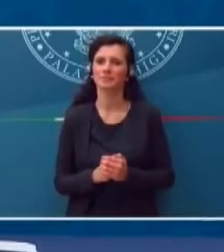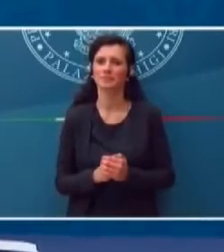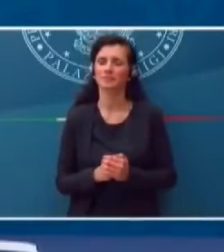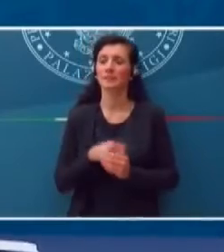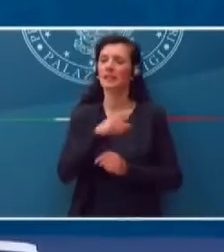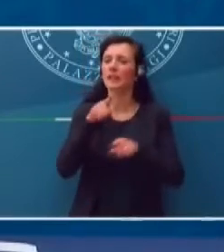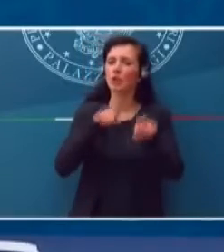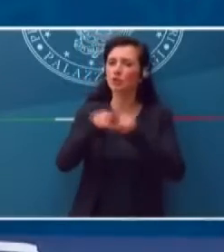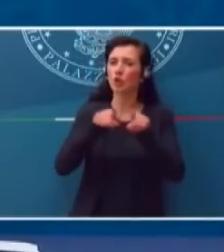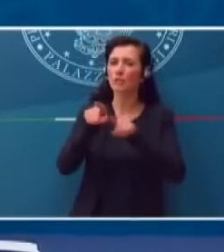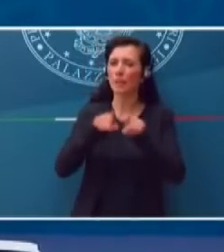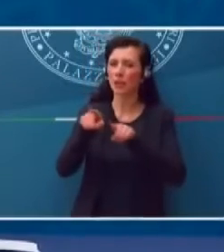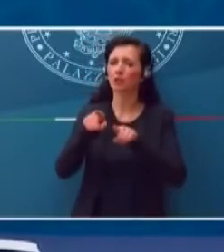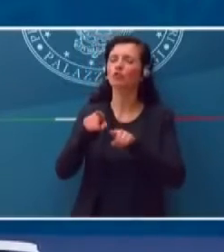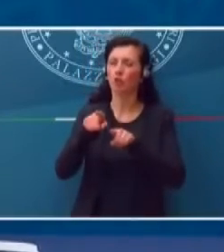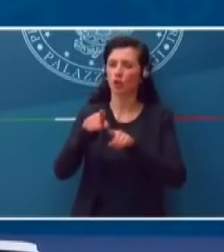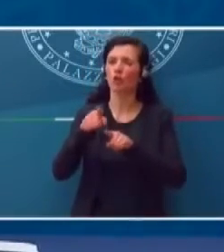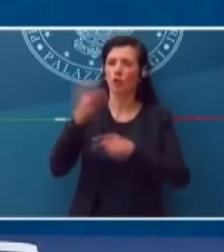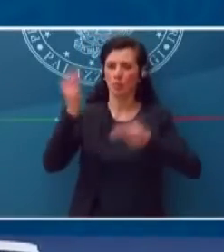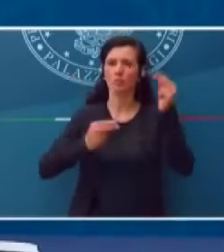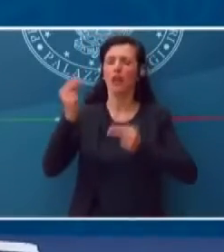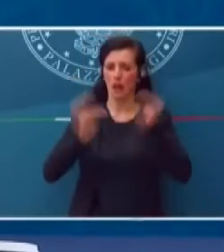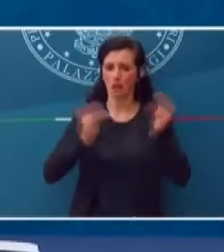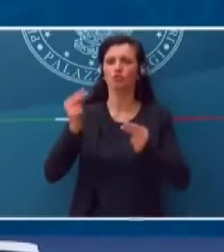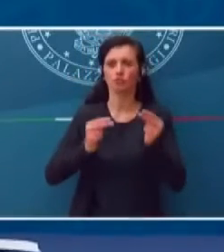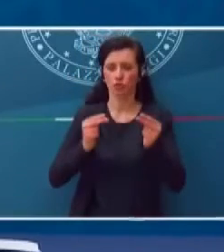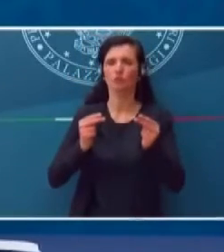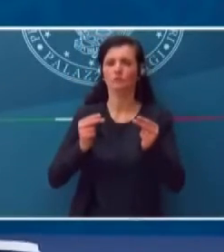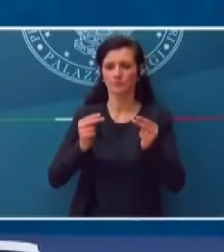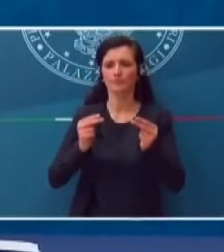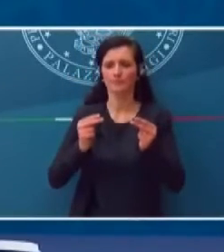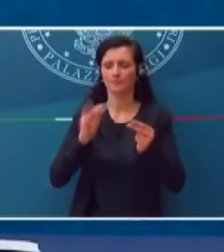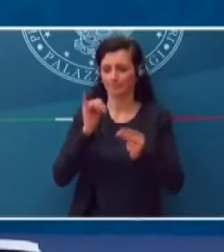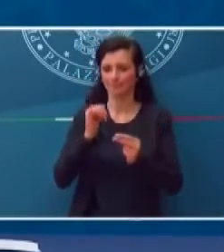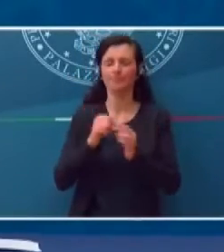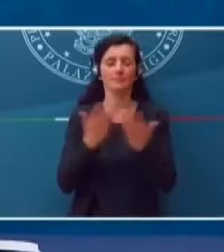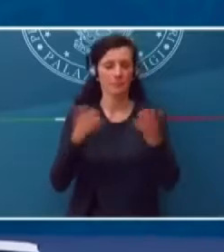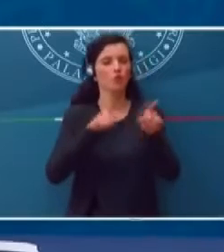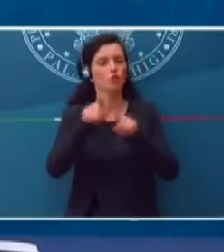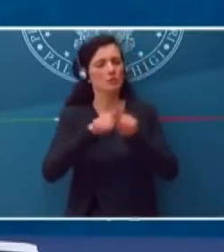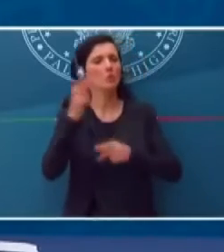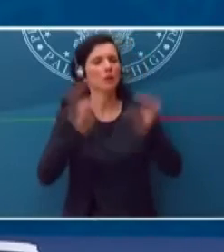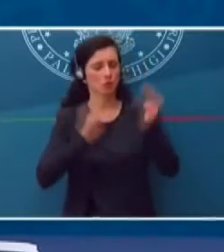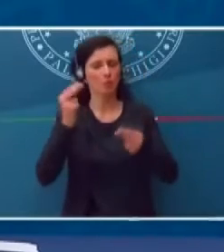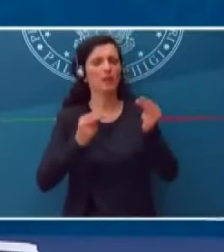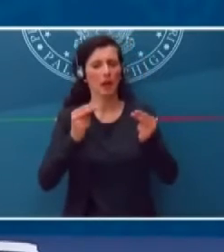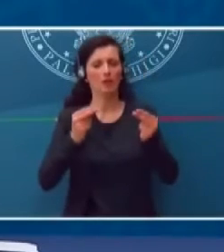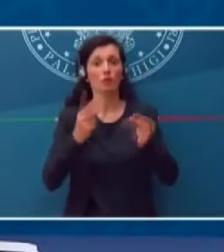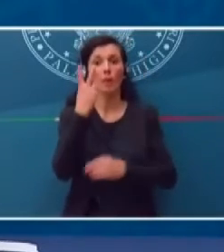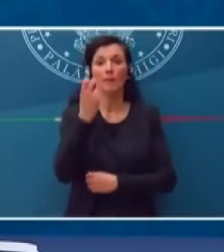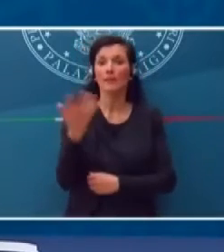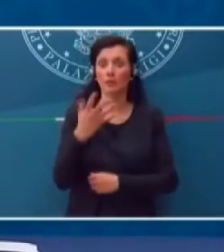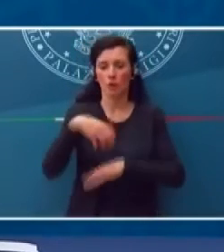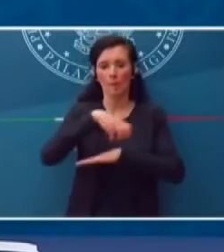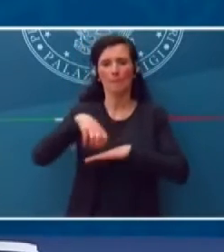si lavora a tappe serrate in vista del rientro in classe di tutti gli studenti eppure i problemi non mancano il settore più